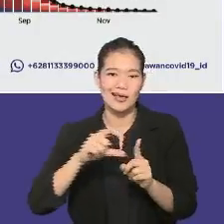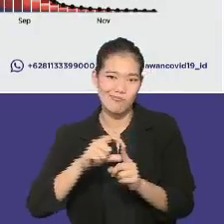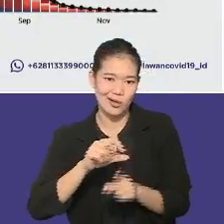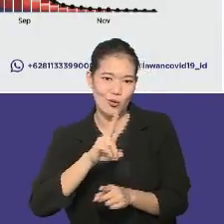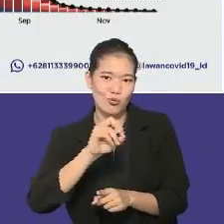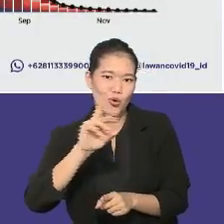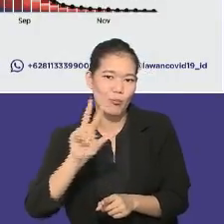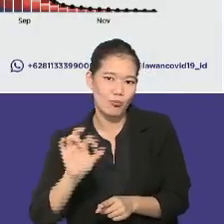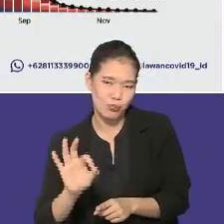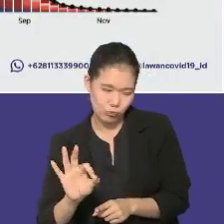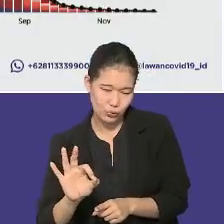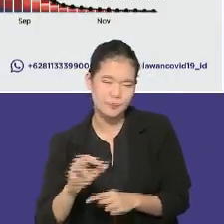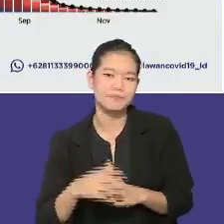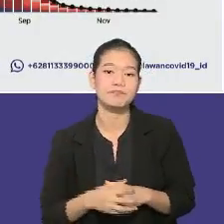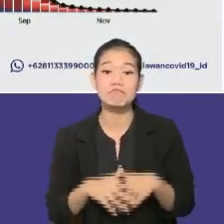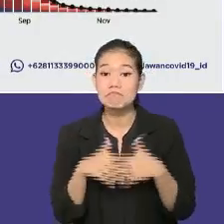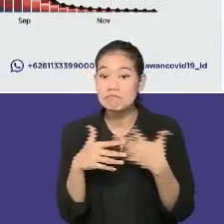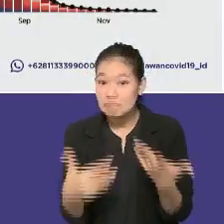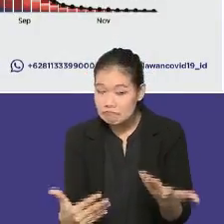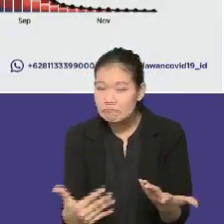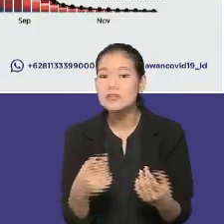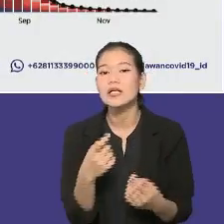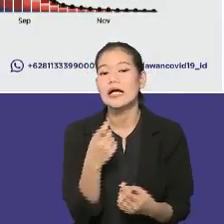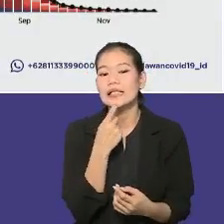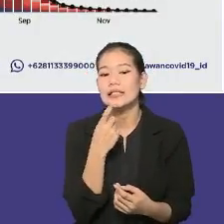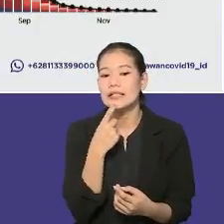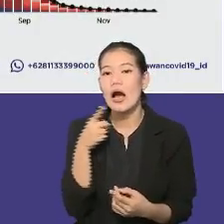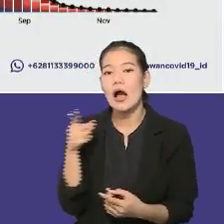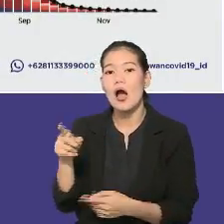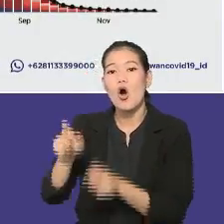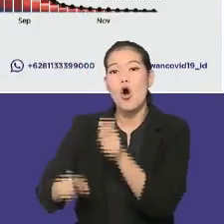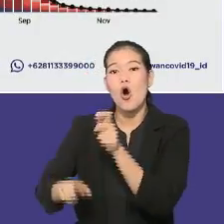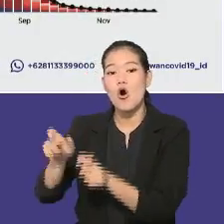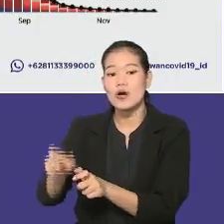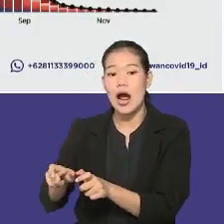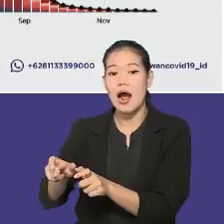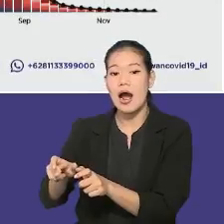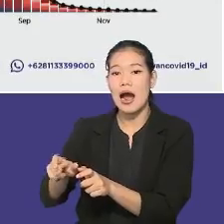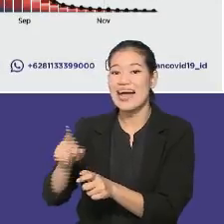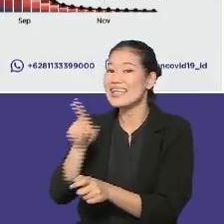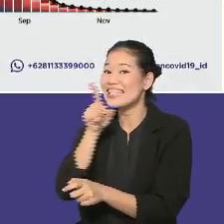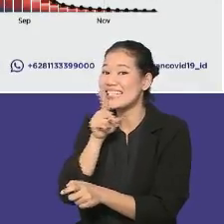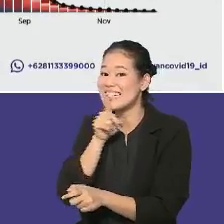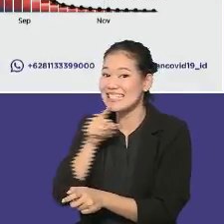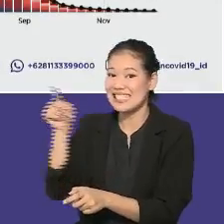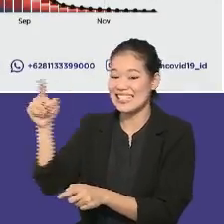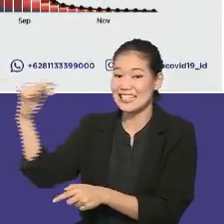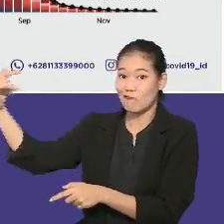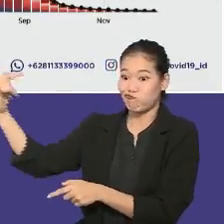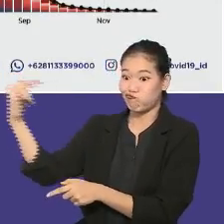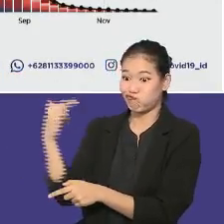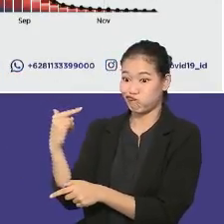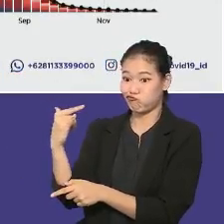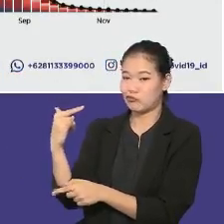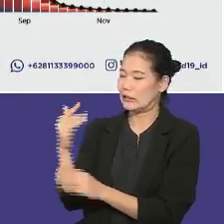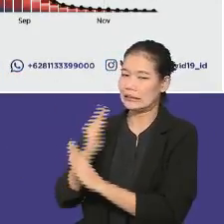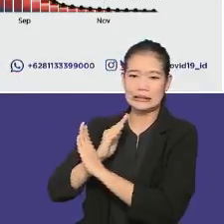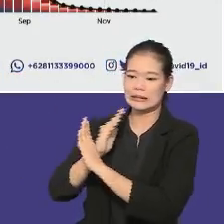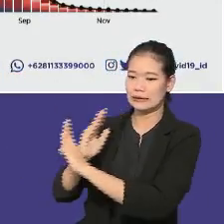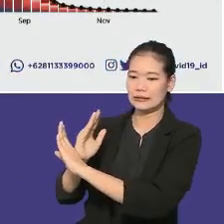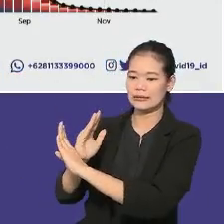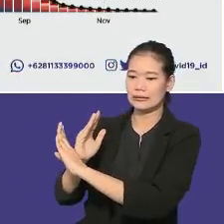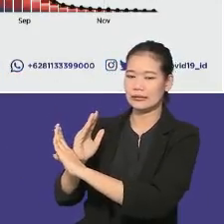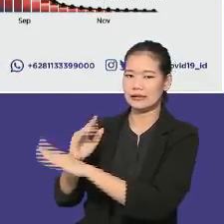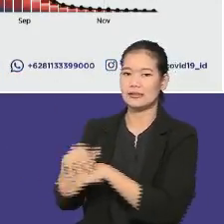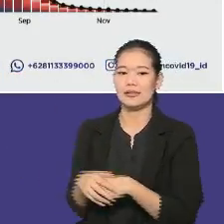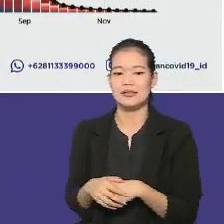Desember 2020, yaitu pelarangan pelaku perjalanan dari Inggris untuk masuk ke Indonesia,